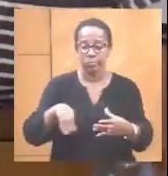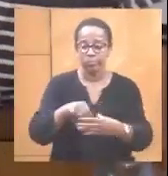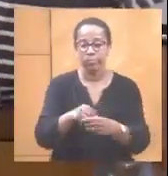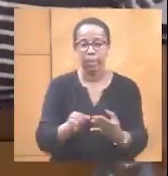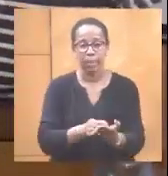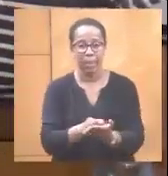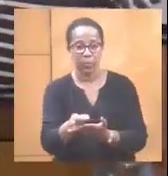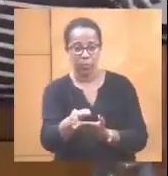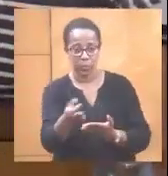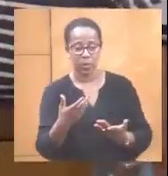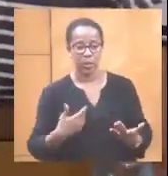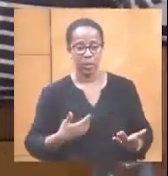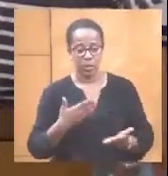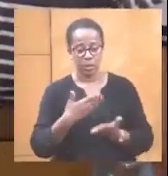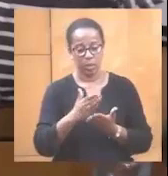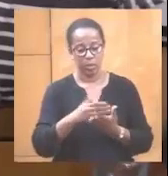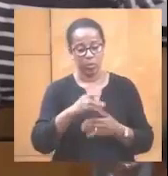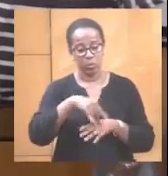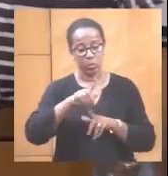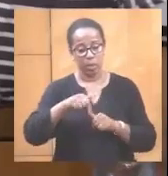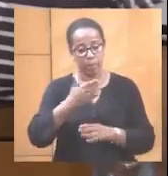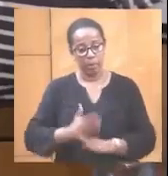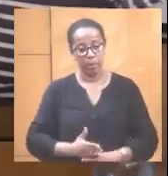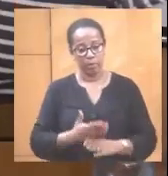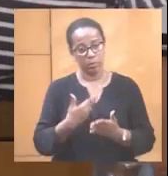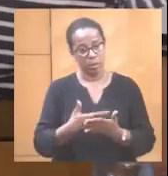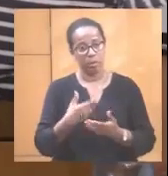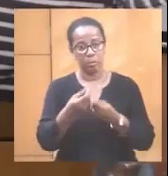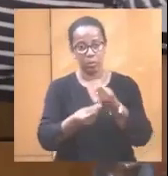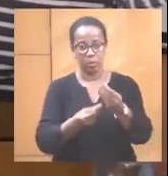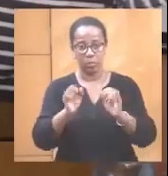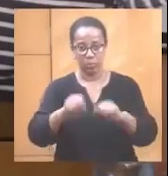Les crédits qui sont là permettent aussi cela.